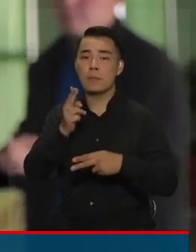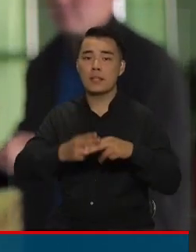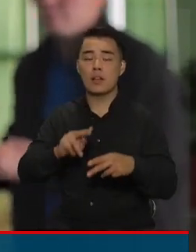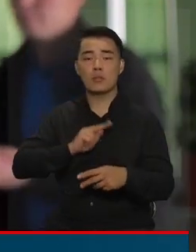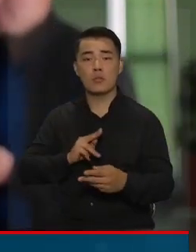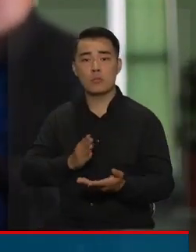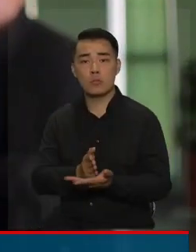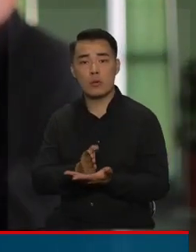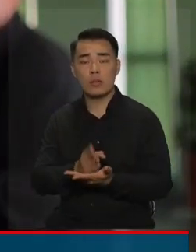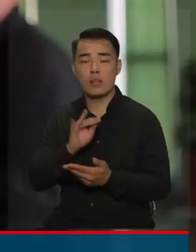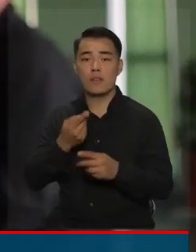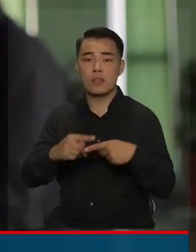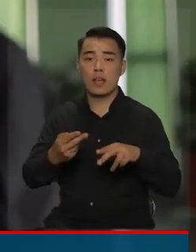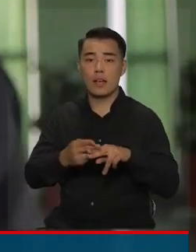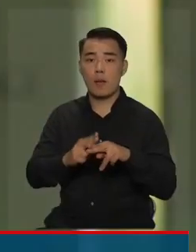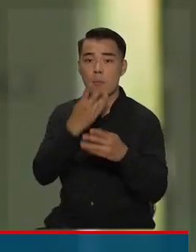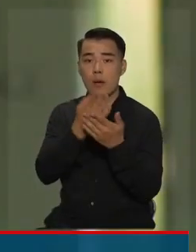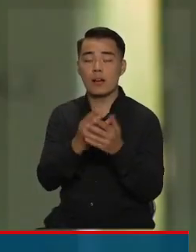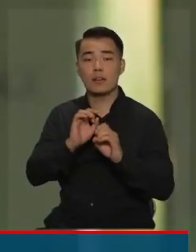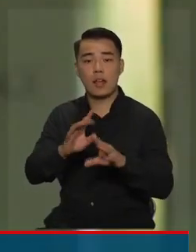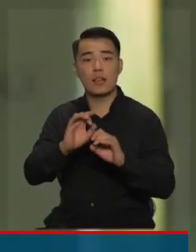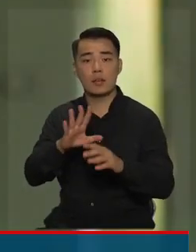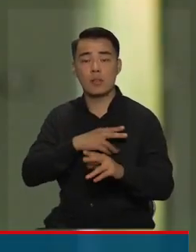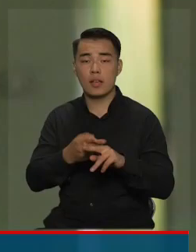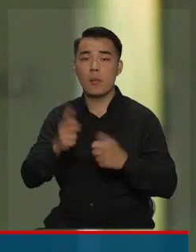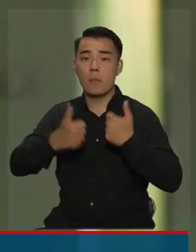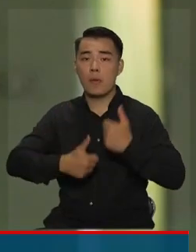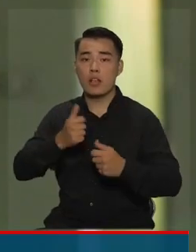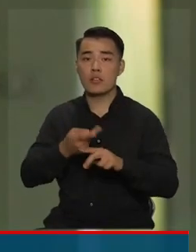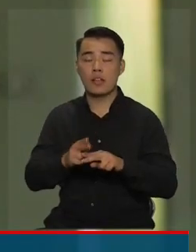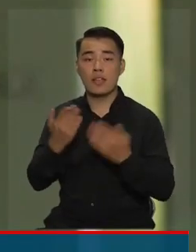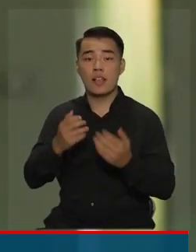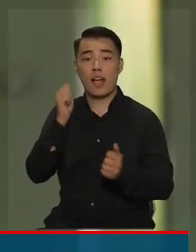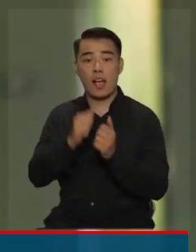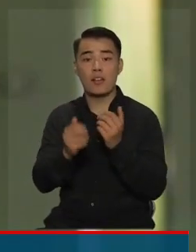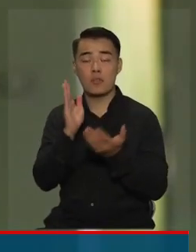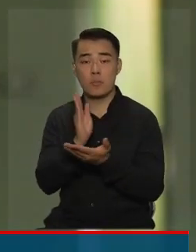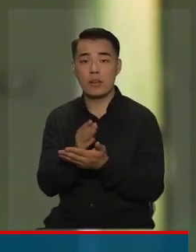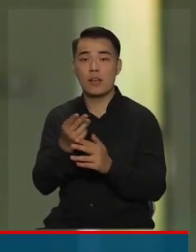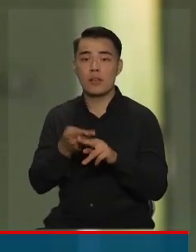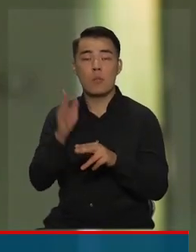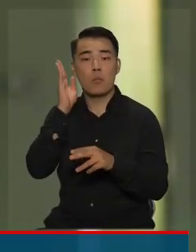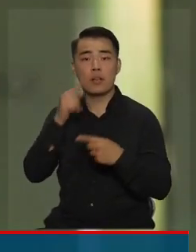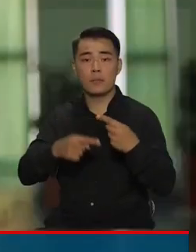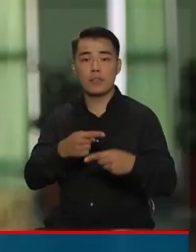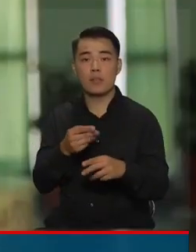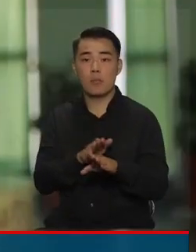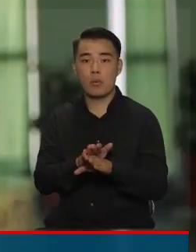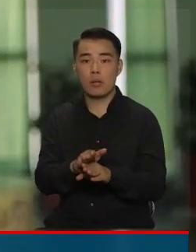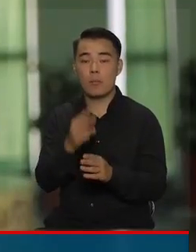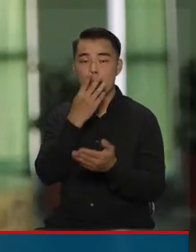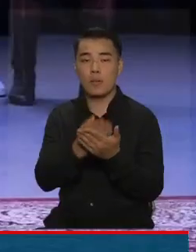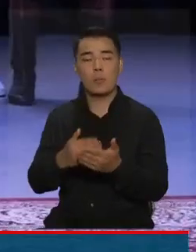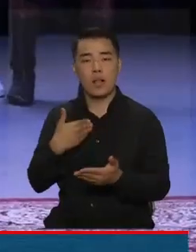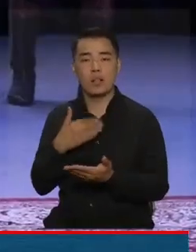еңбегі, солардың бәрін қозғады. Бұндай айтыс жиірек болса, кейінгі ұрпағымызға бәріне де пайдалы болады